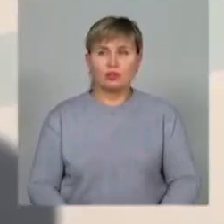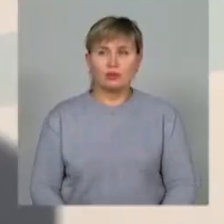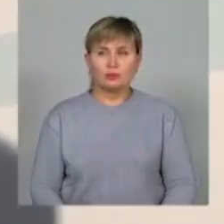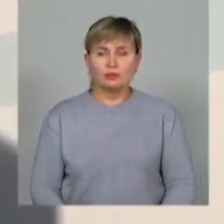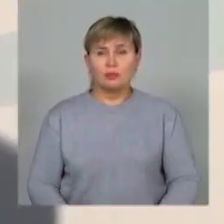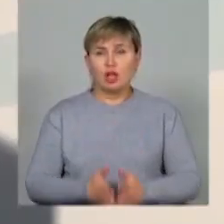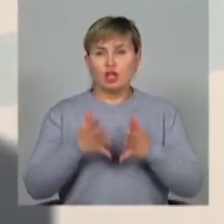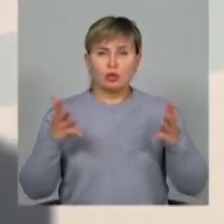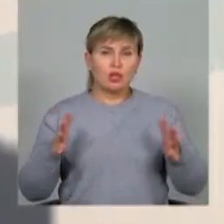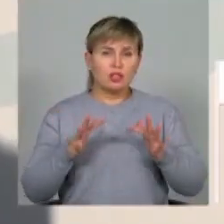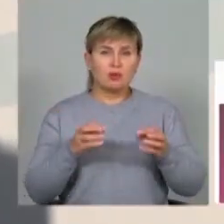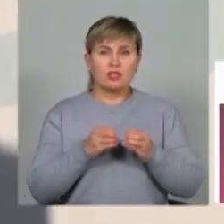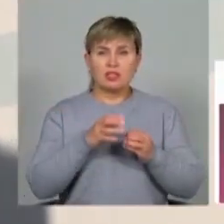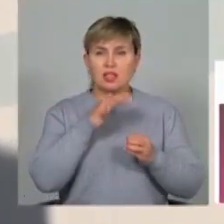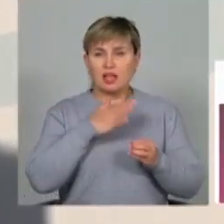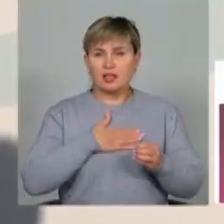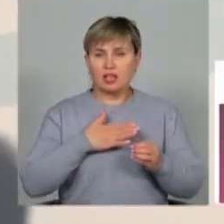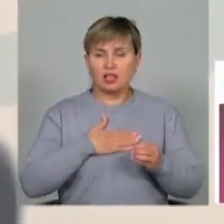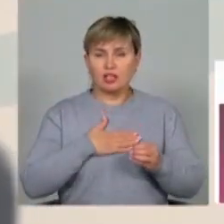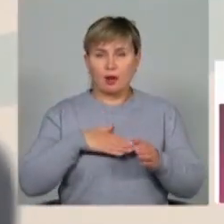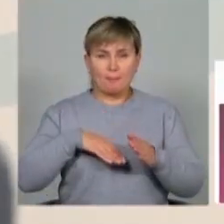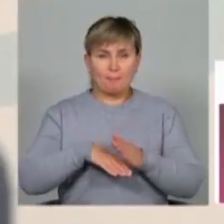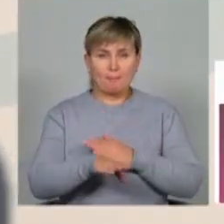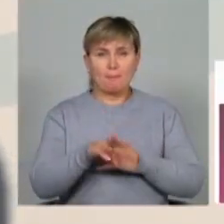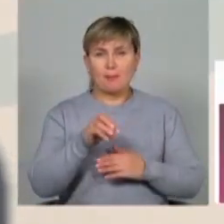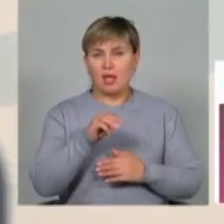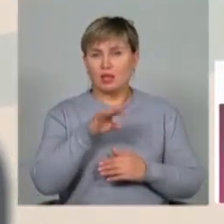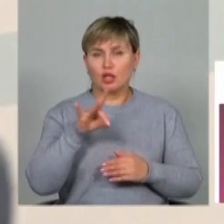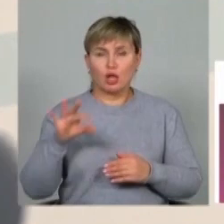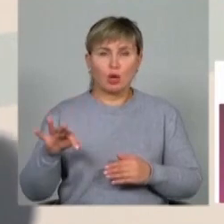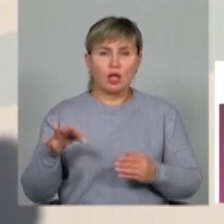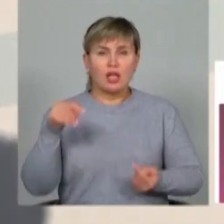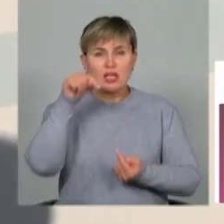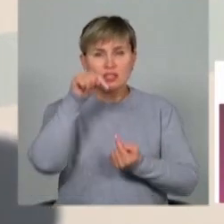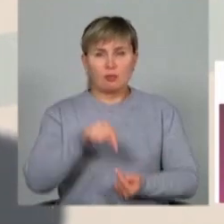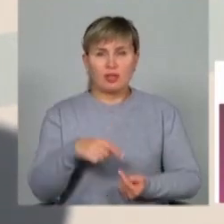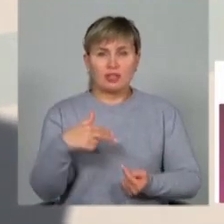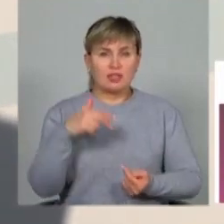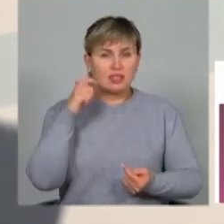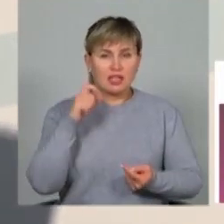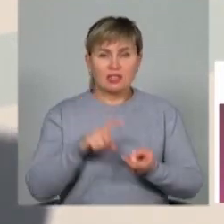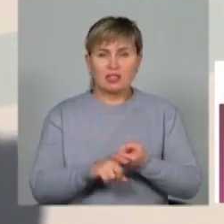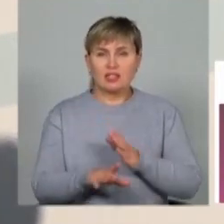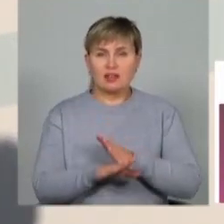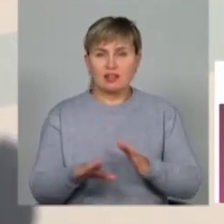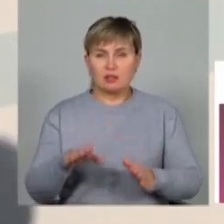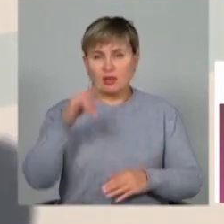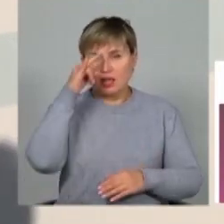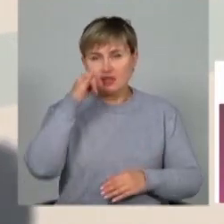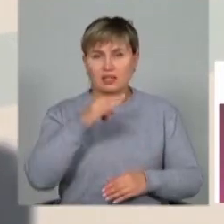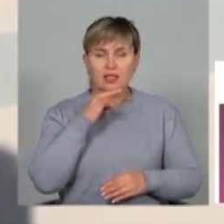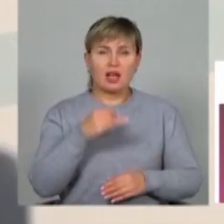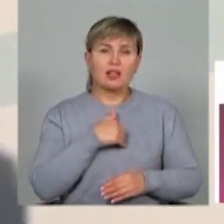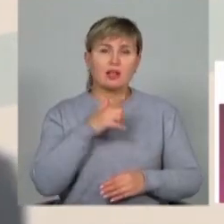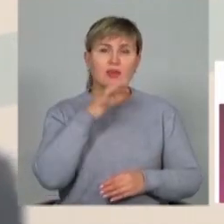событие, десятилетие нашего метрополитена, оно совпадает с 30-летием независимости Казахстана.